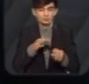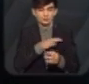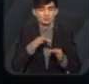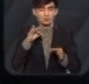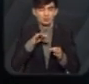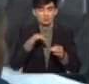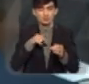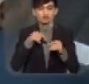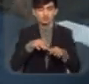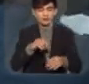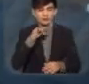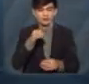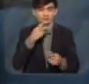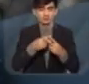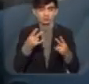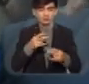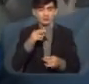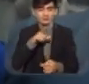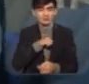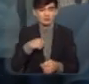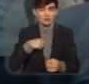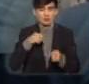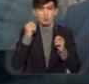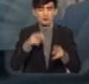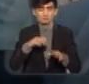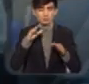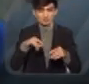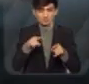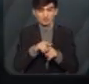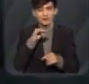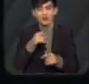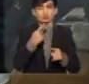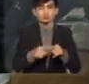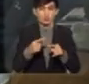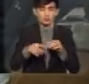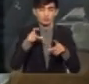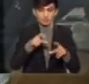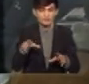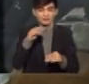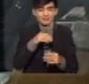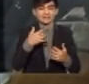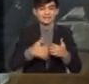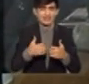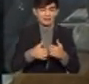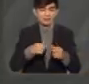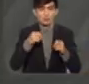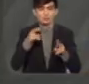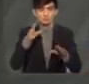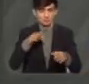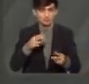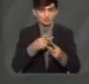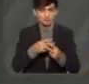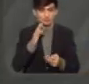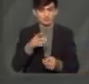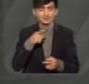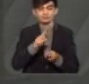Камалов должен отбывать срок в колонии максимальной безопасности. Остальные осужденные в учреждениях средней безопасности. Им также